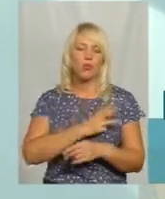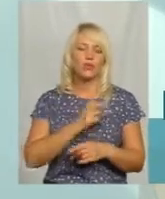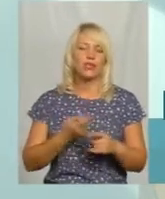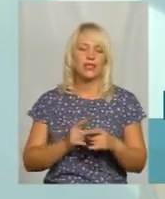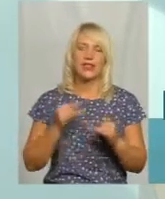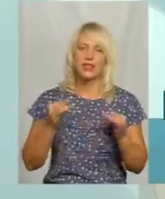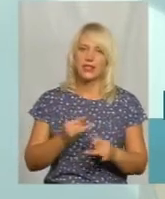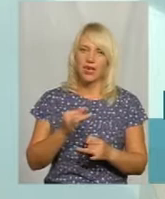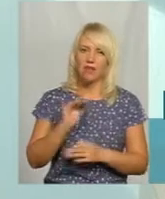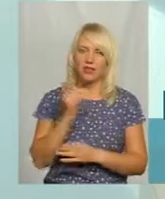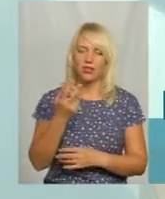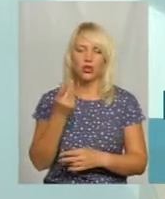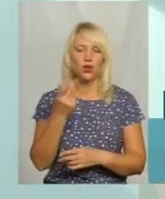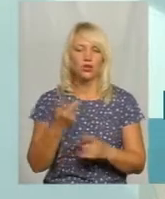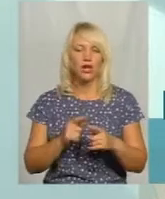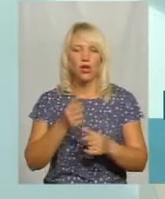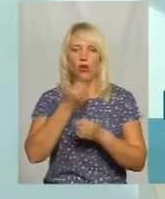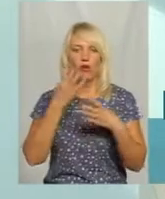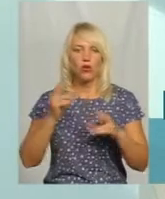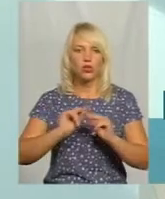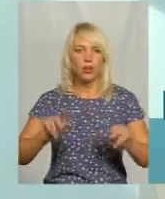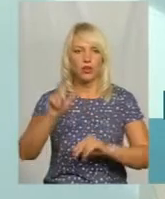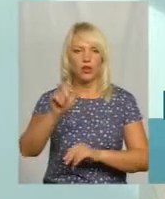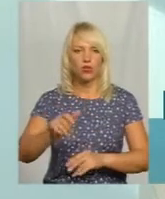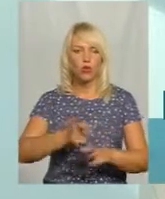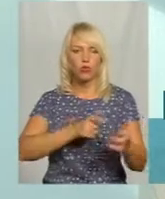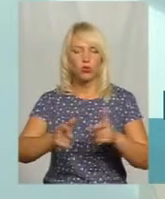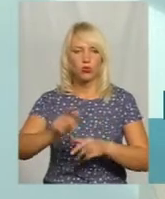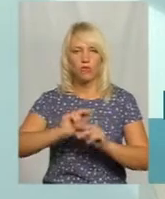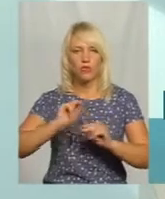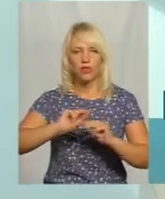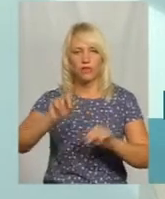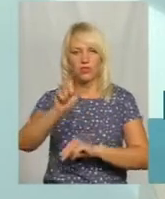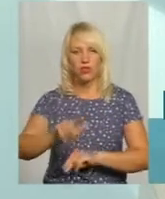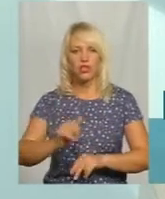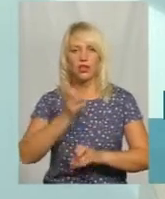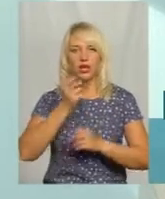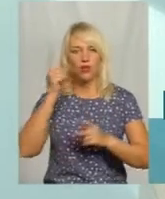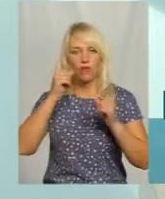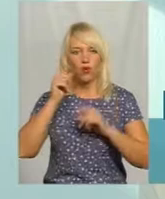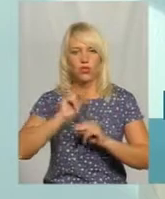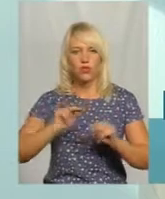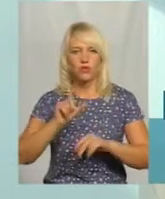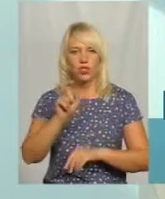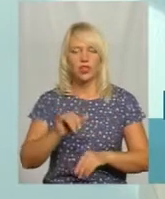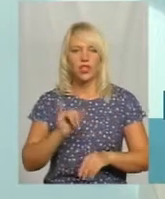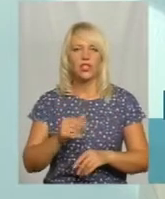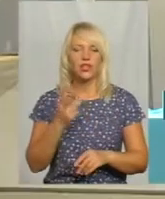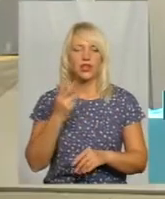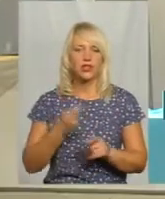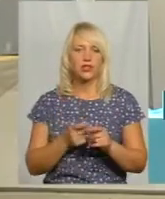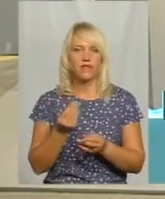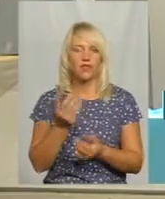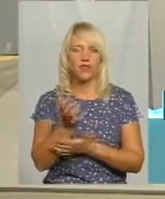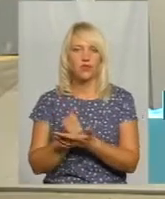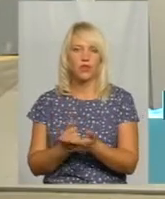дитини. Друга – це хороший педагог, підготовлений вчитель, творчий вчитель. І третя – це фінансовий ресурс.